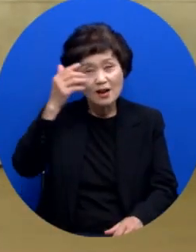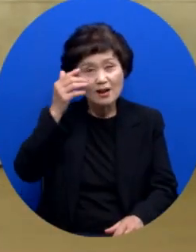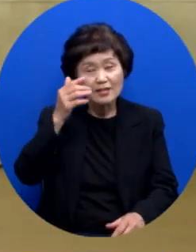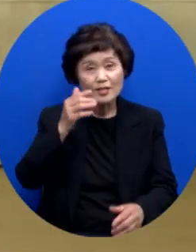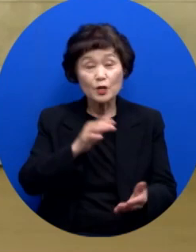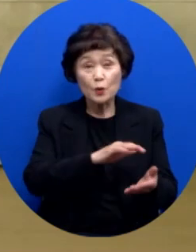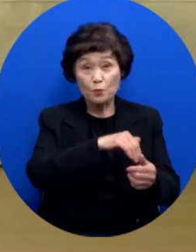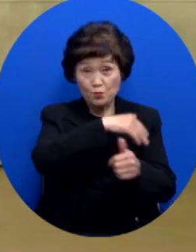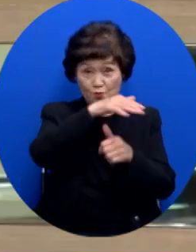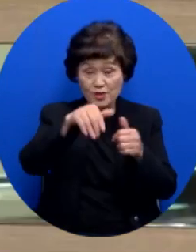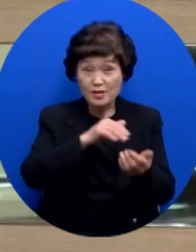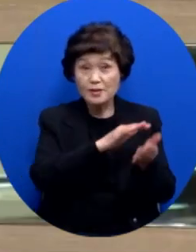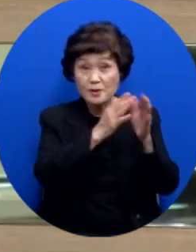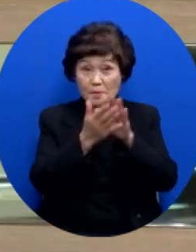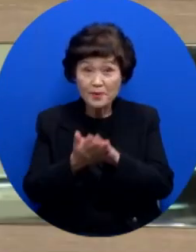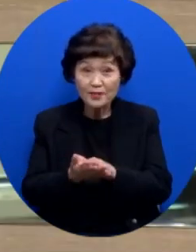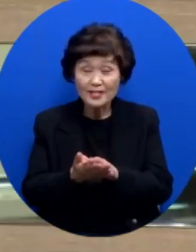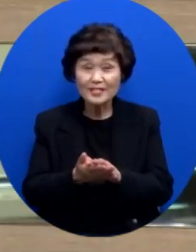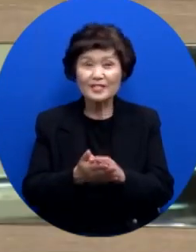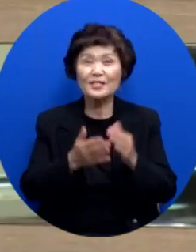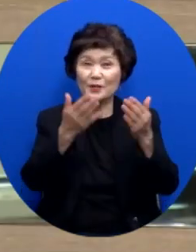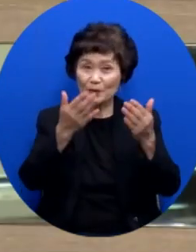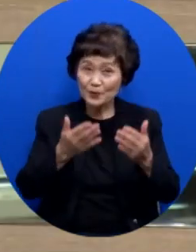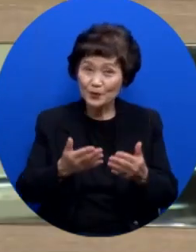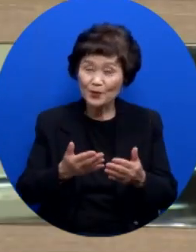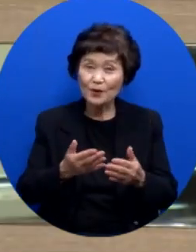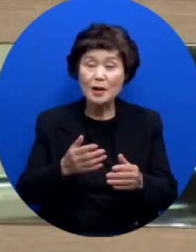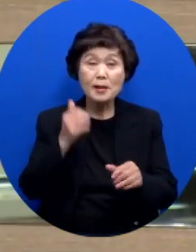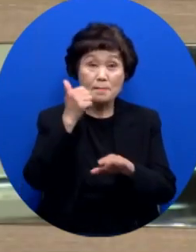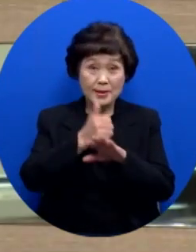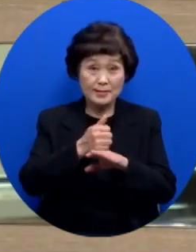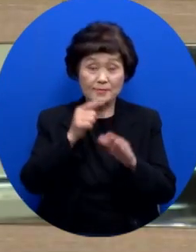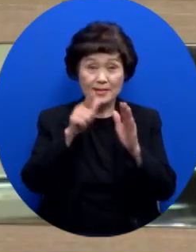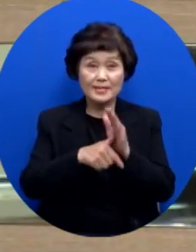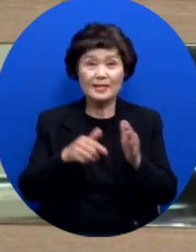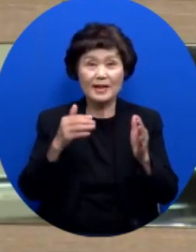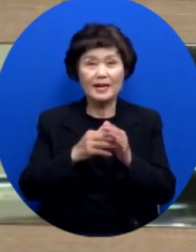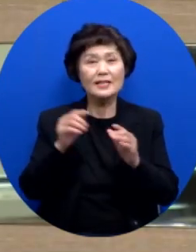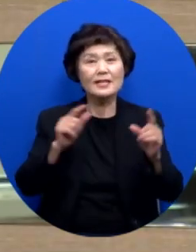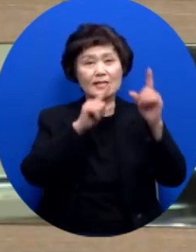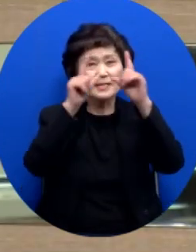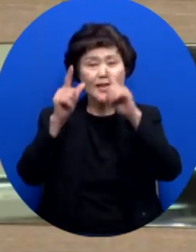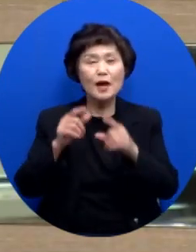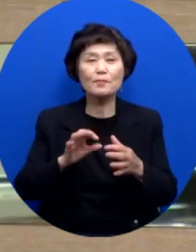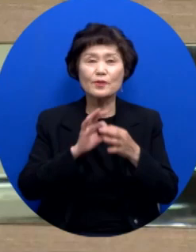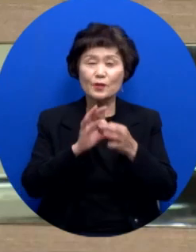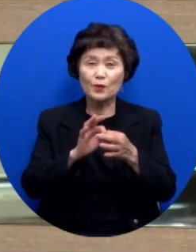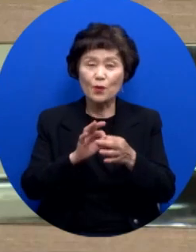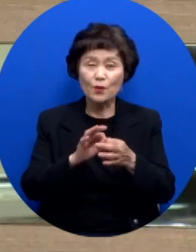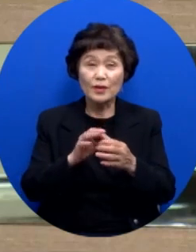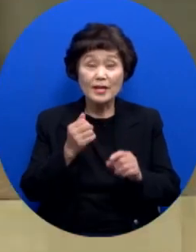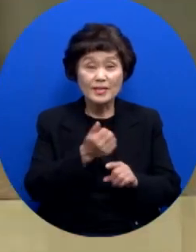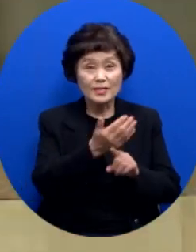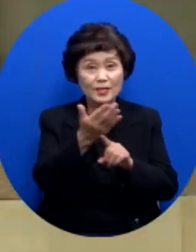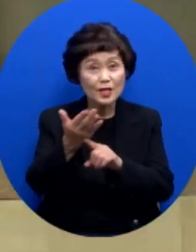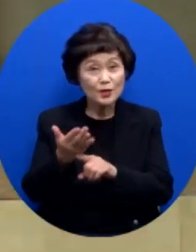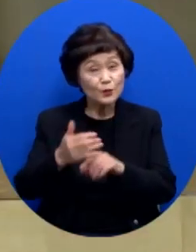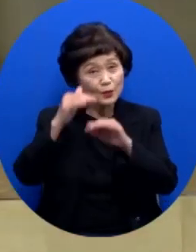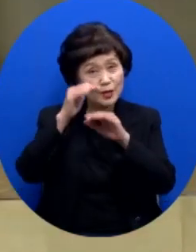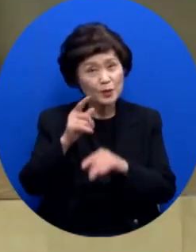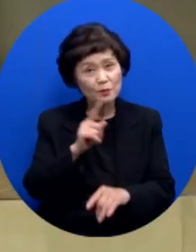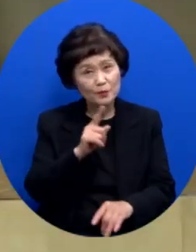것 같은데요. 정필도 목사님이 마지막 순간까지 삶을 통해 나눈 메시지가 무엇일지 궁금합니다. 우리